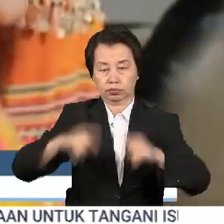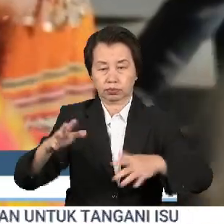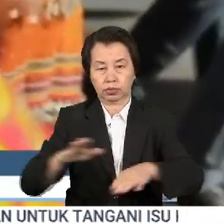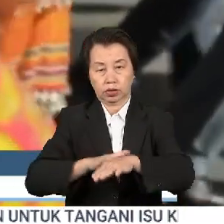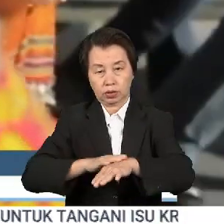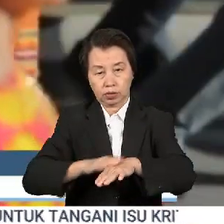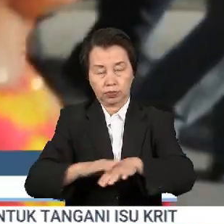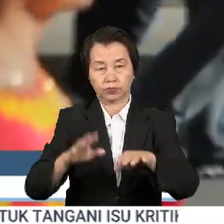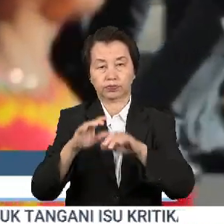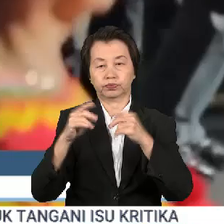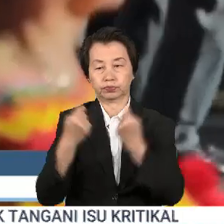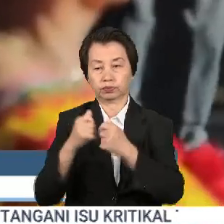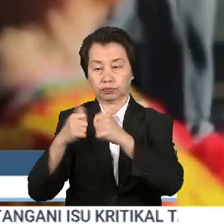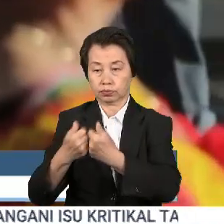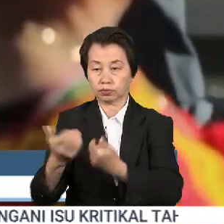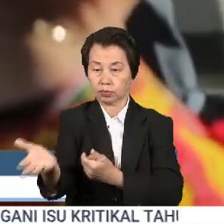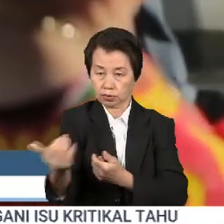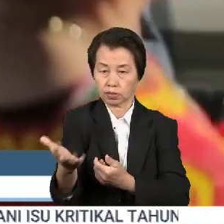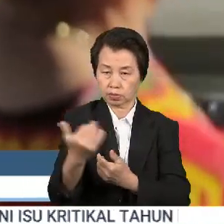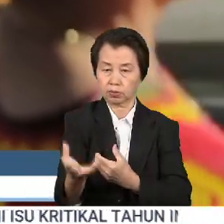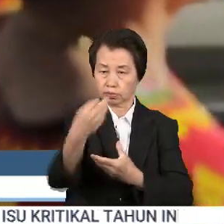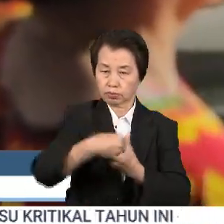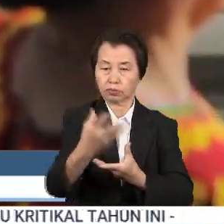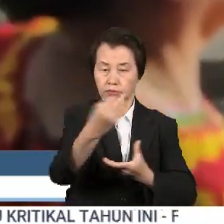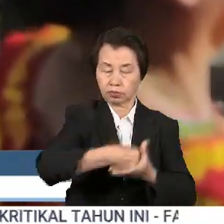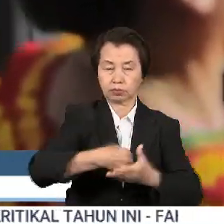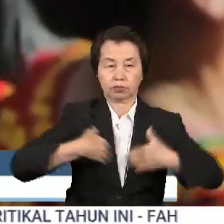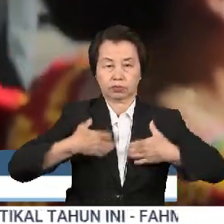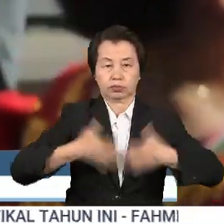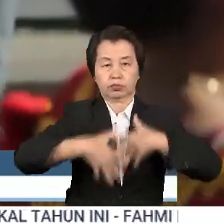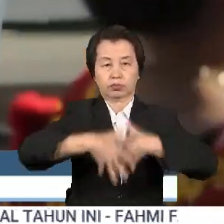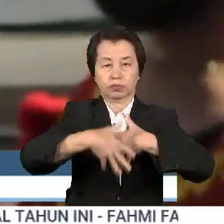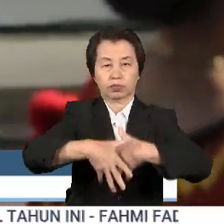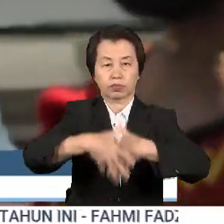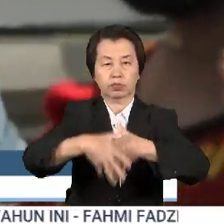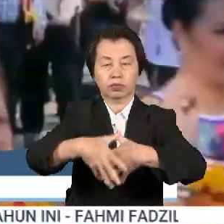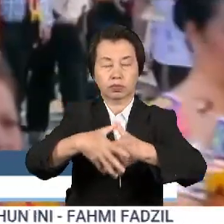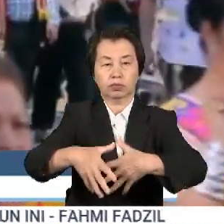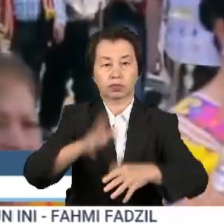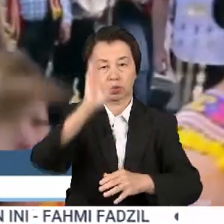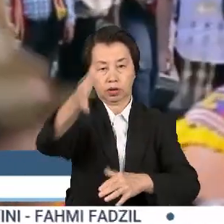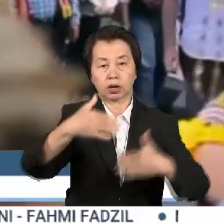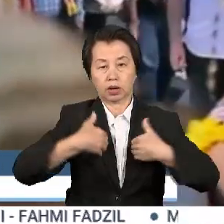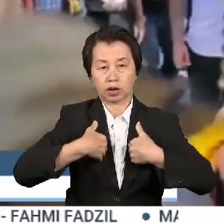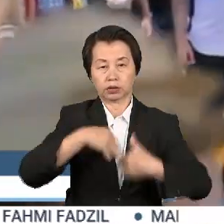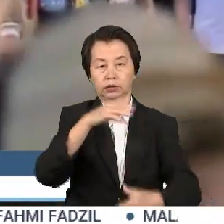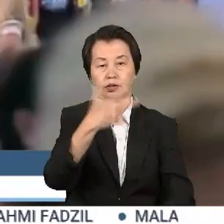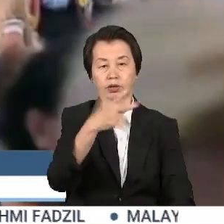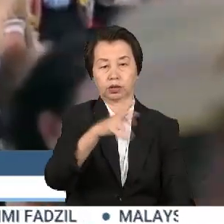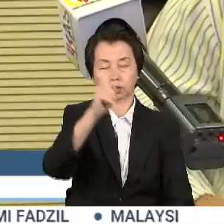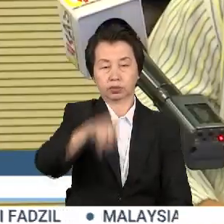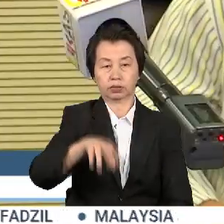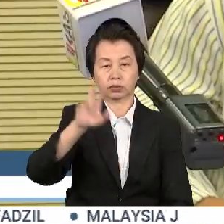dan persatuan dialu-alukan menyertai dan memeriahkan perarakan Niti Daun yang akan diadakan pada 17 Jun